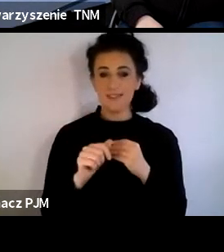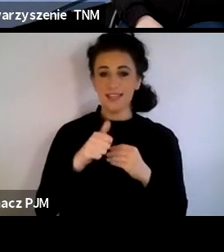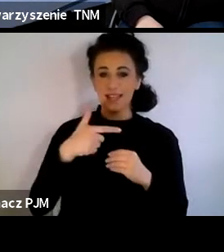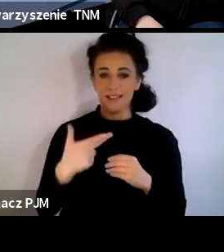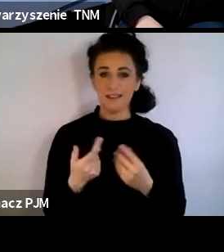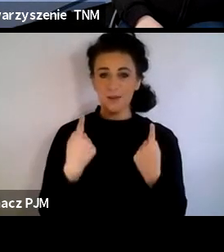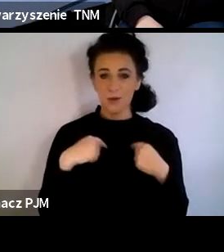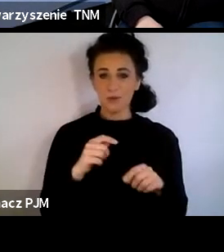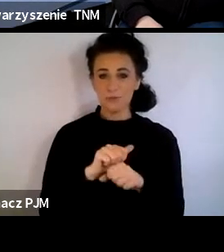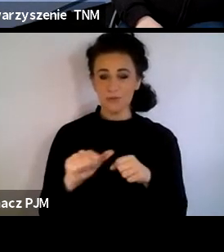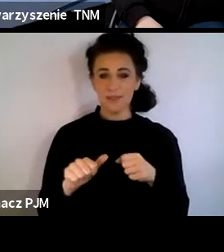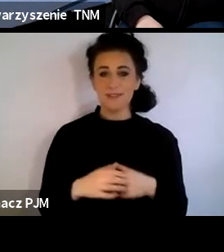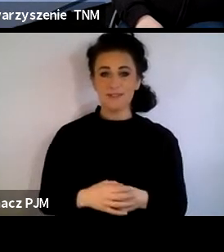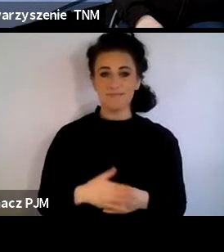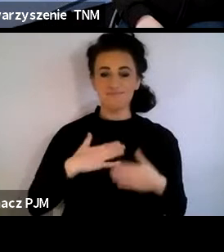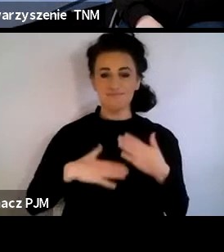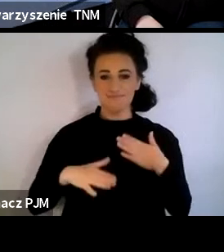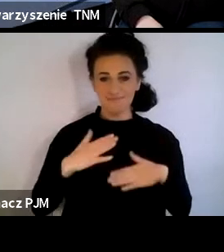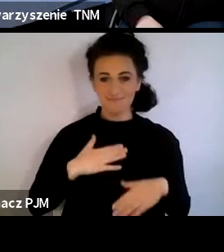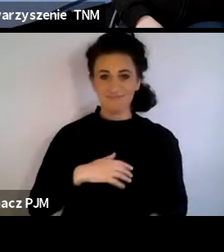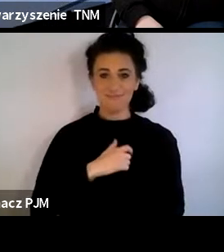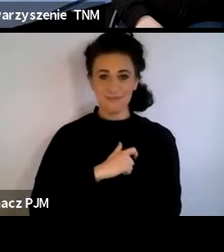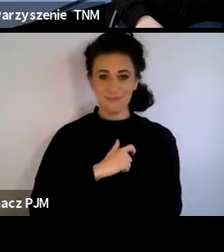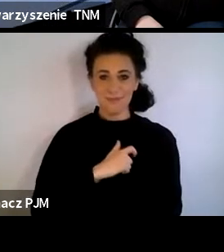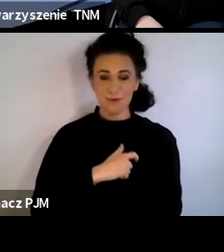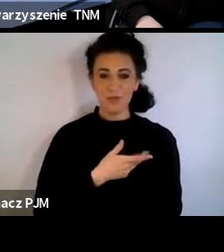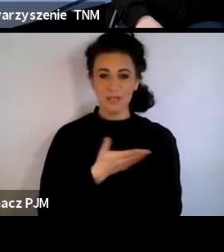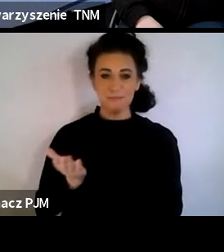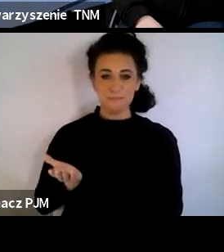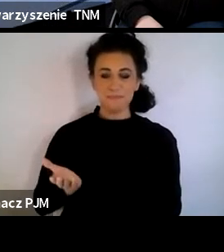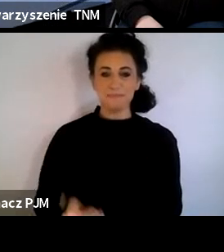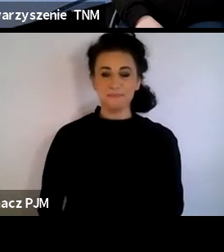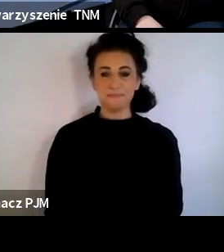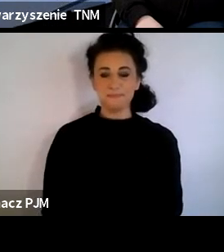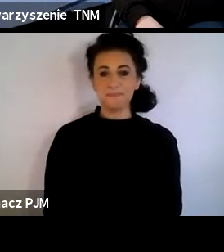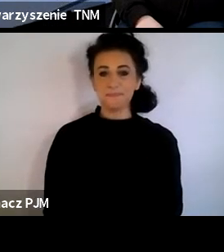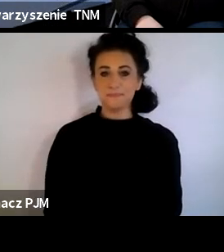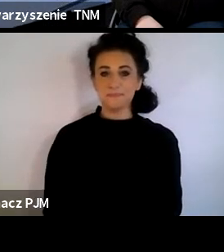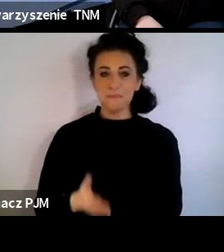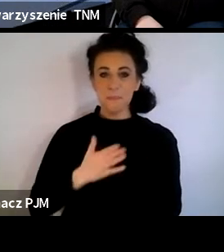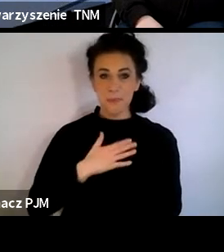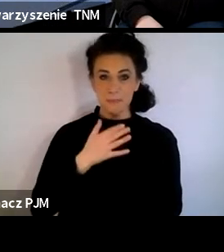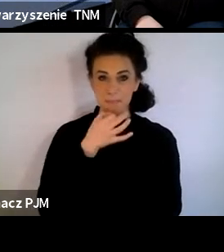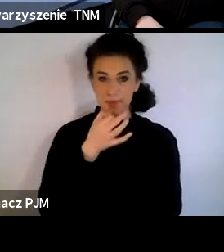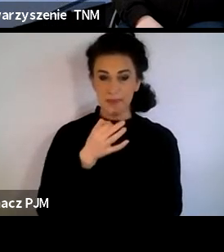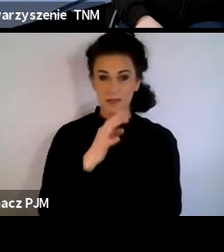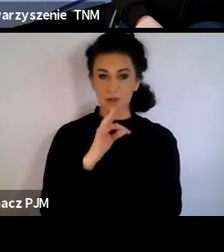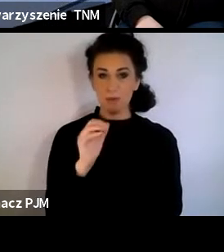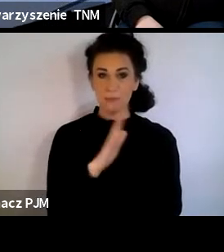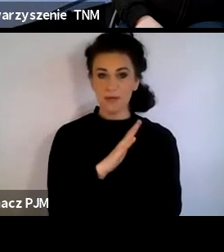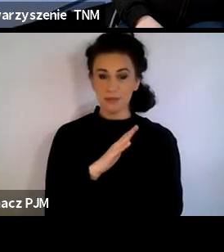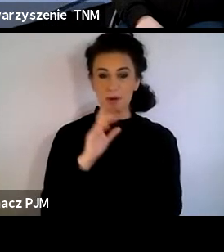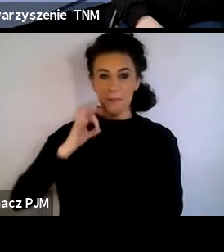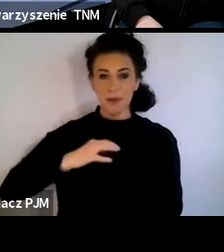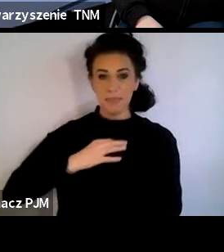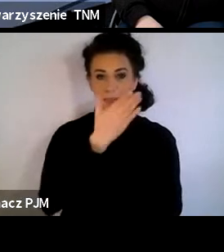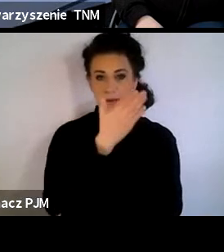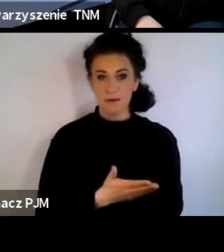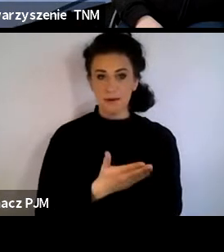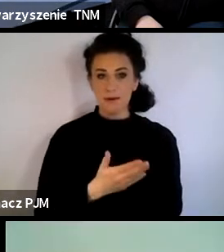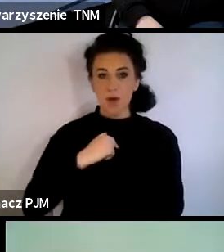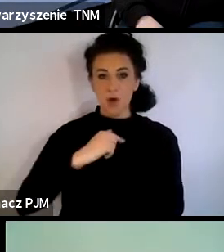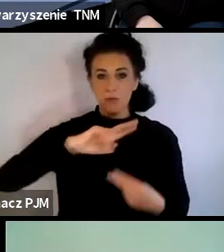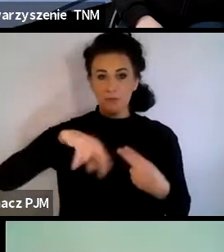bardzo się cieszymy. Bardzo nam miło. Mam tutaj pytanie od pana Tomasza, od razu odpowiem, już nie będę odpisywać,